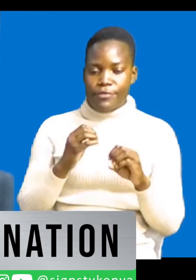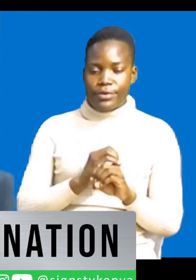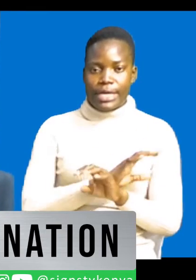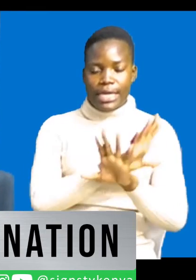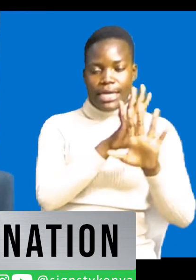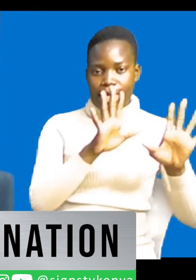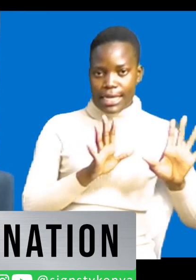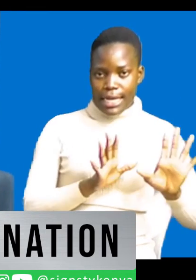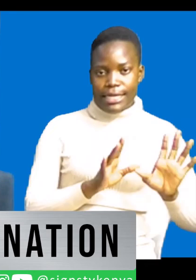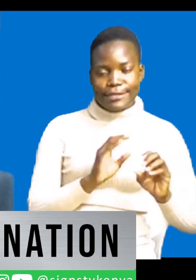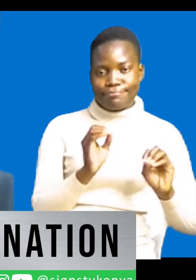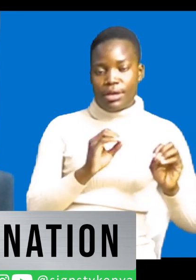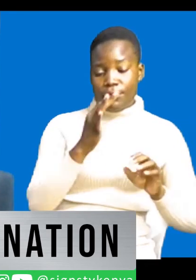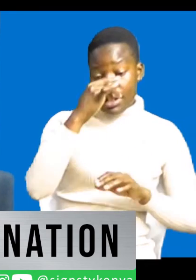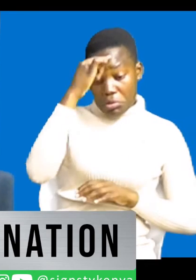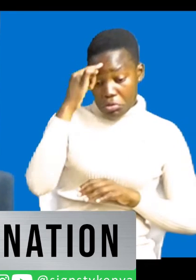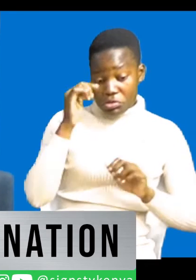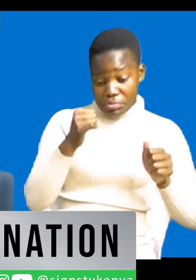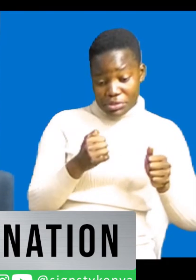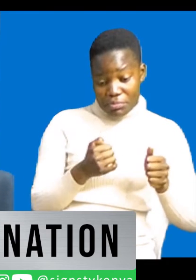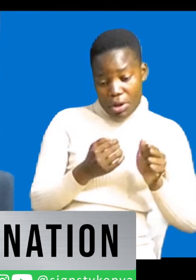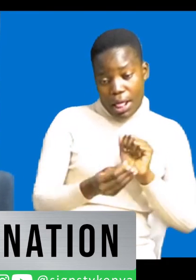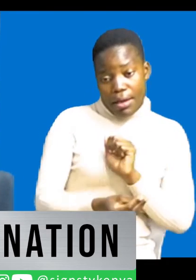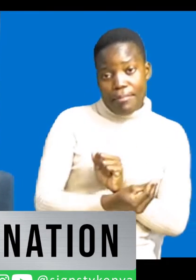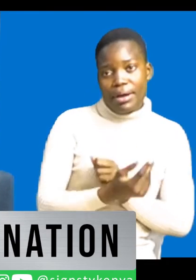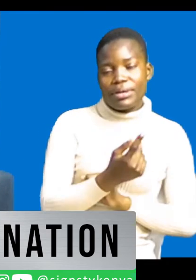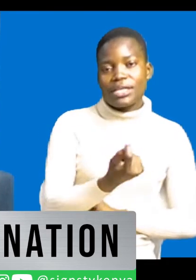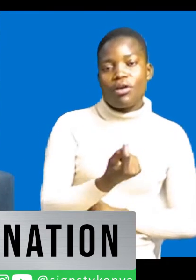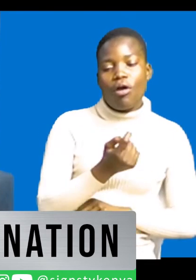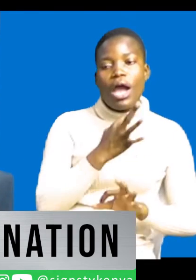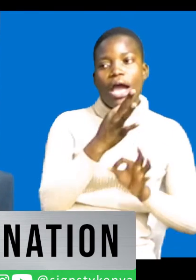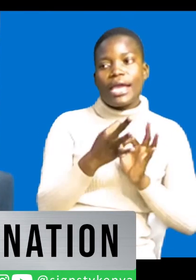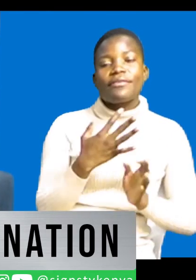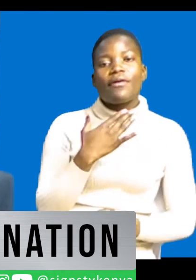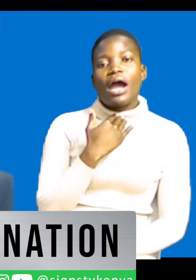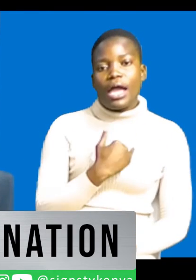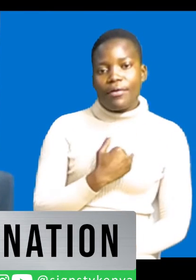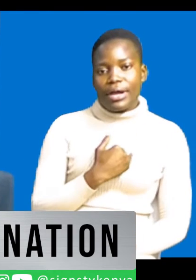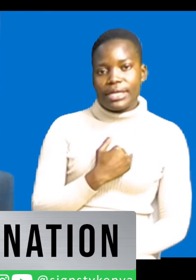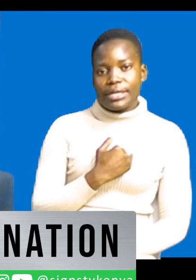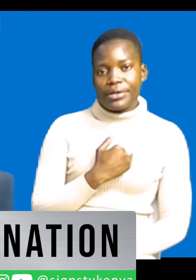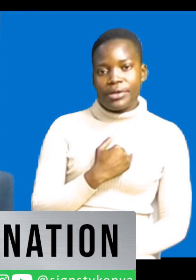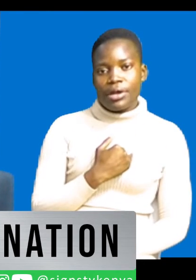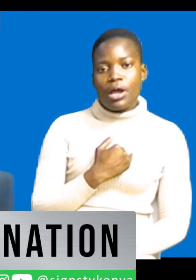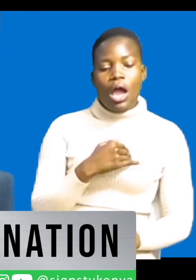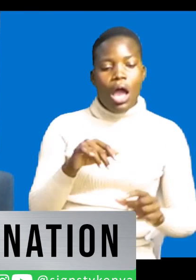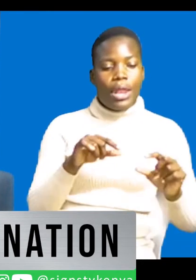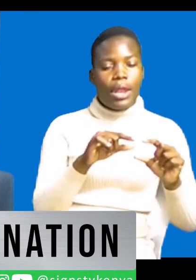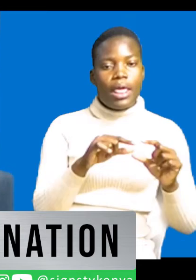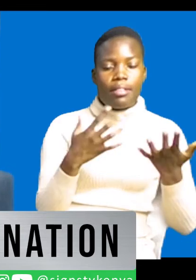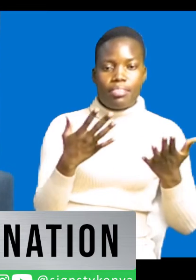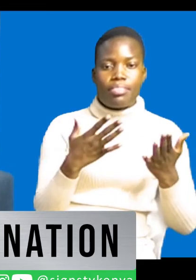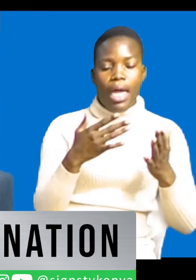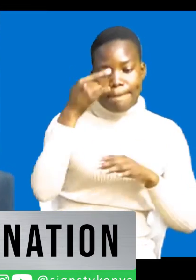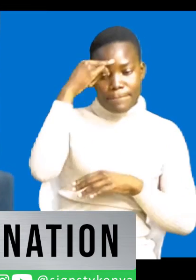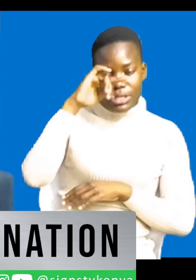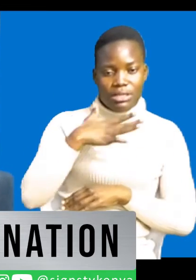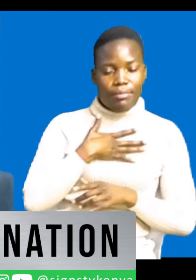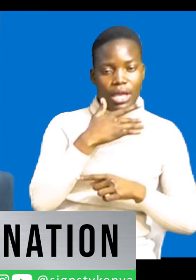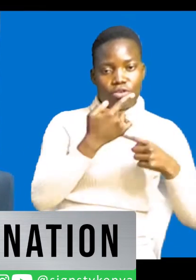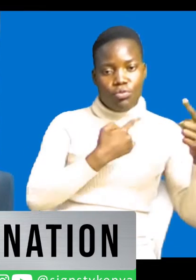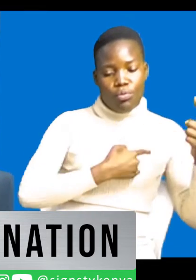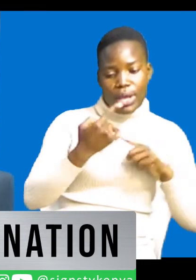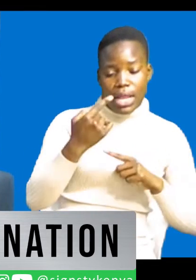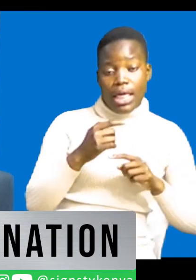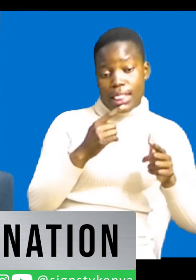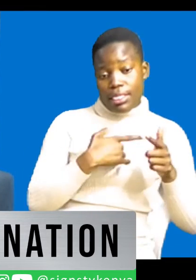kwa sababu watu wananunuliwa. Like nikitaka nini yangu ipite, we know it is happening in the